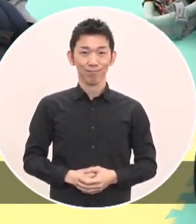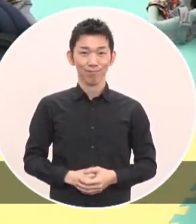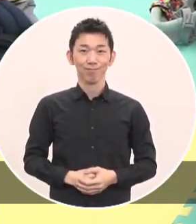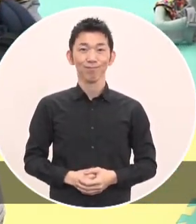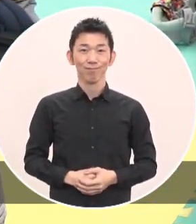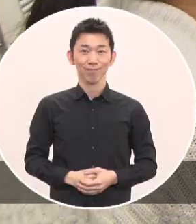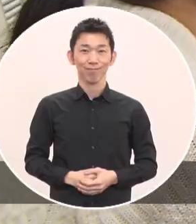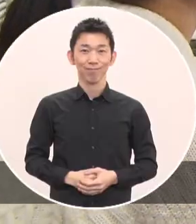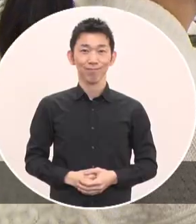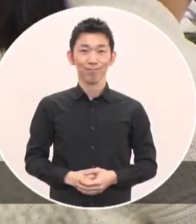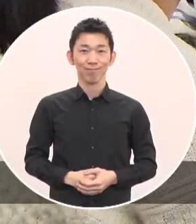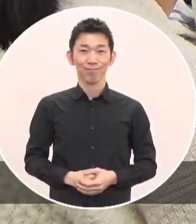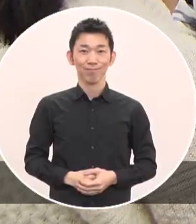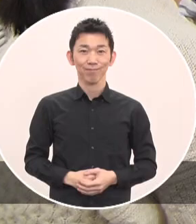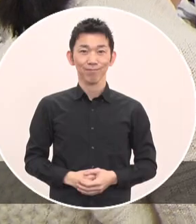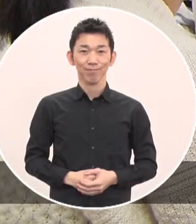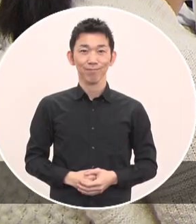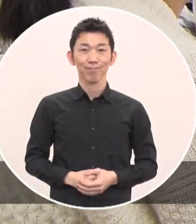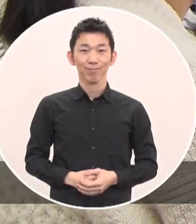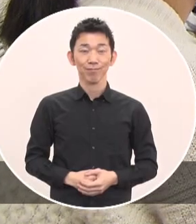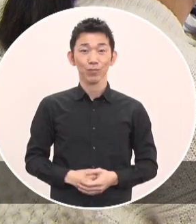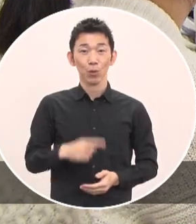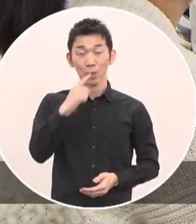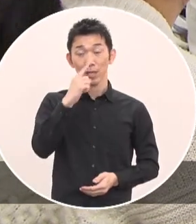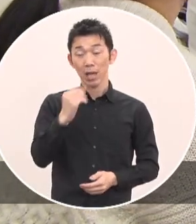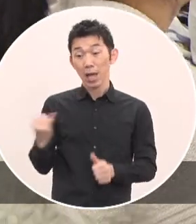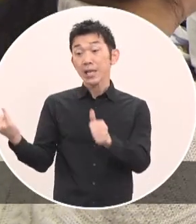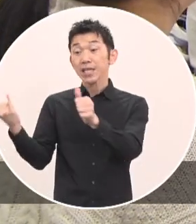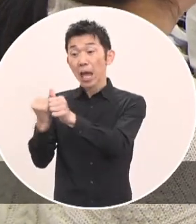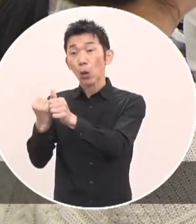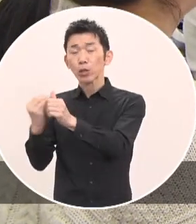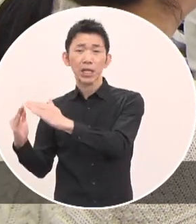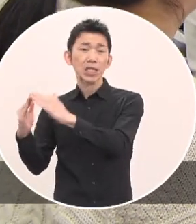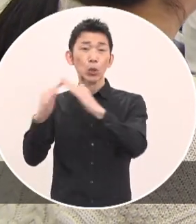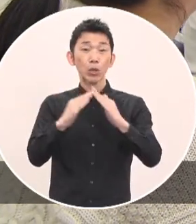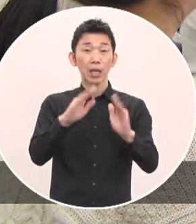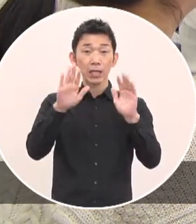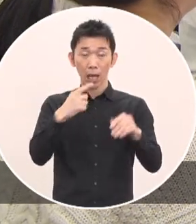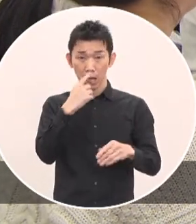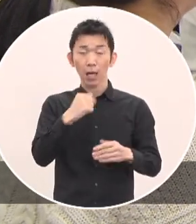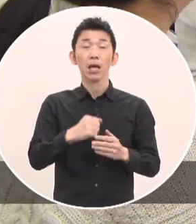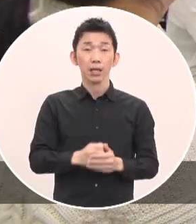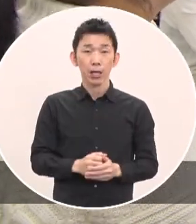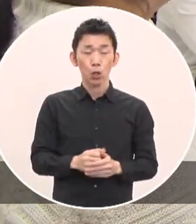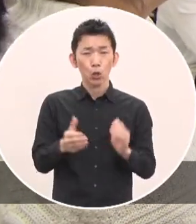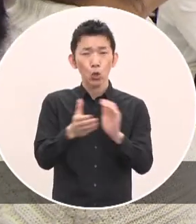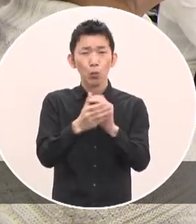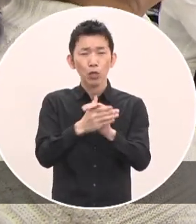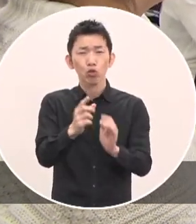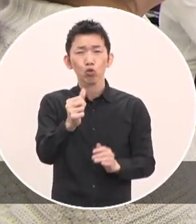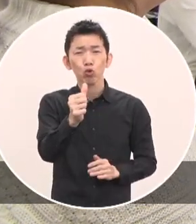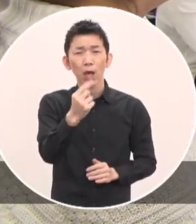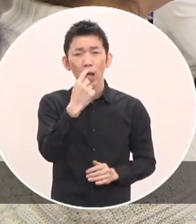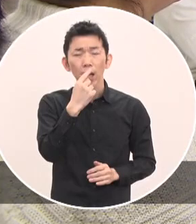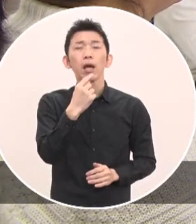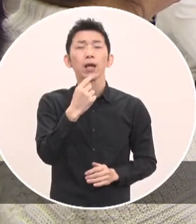されています嫁いでこっちに来たって感じなのでよほど悪い